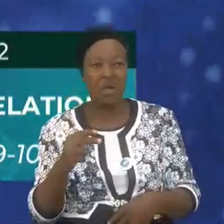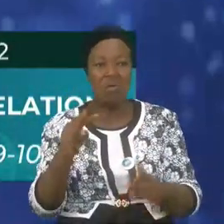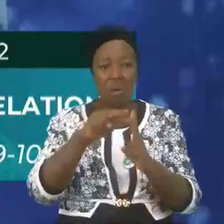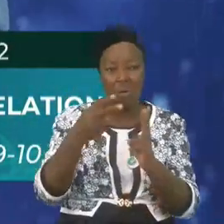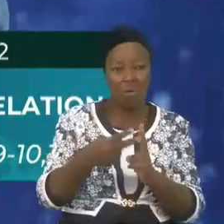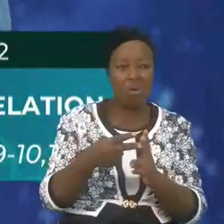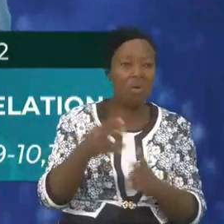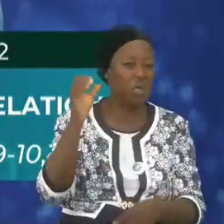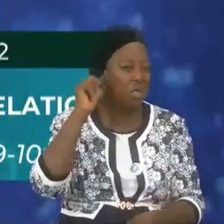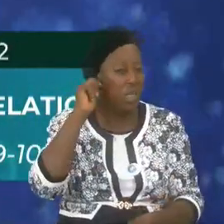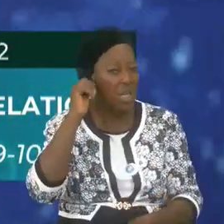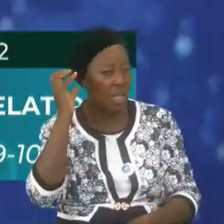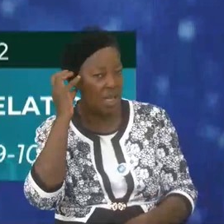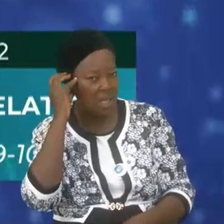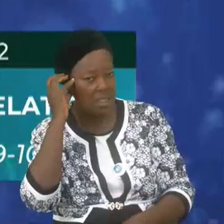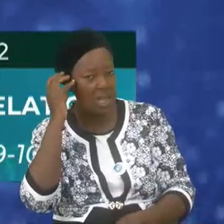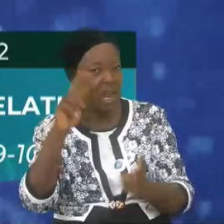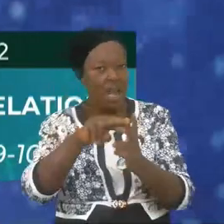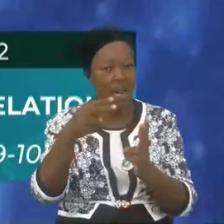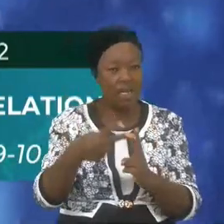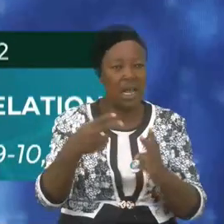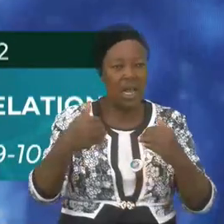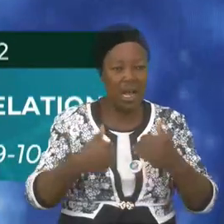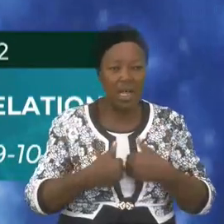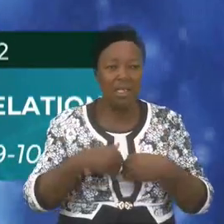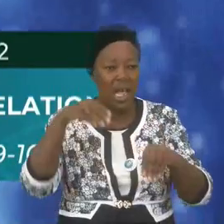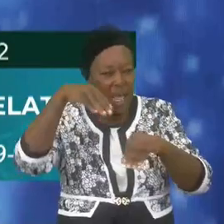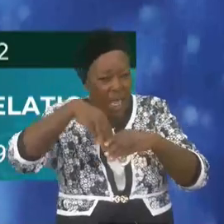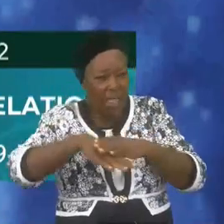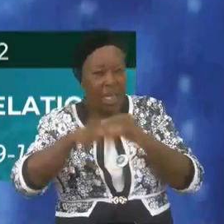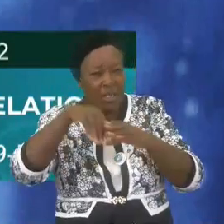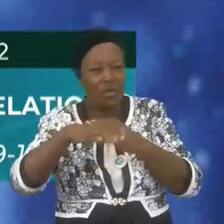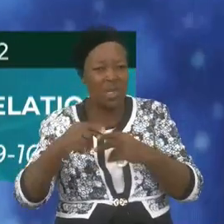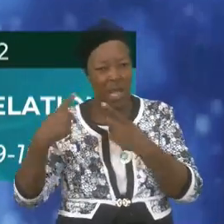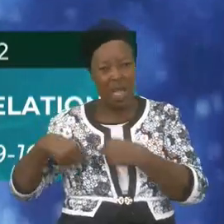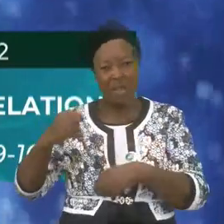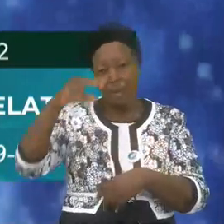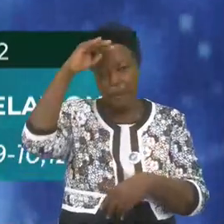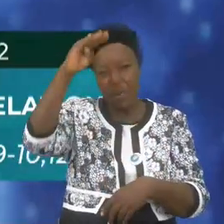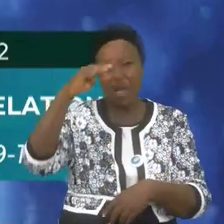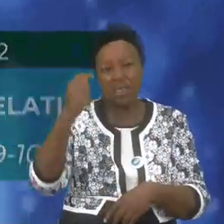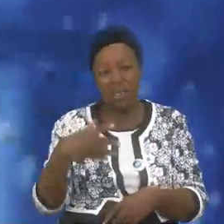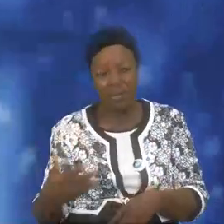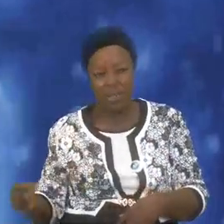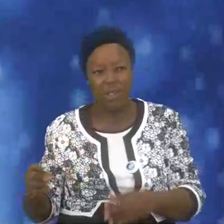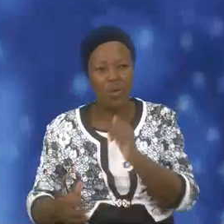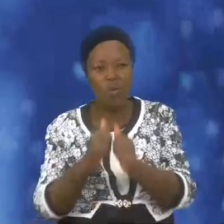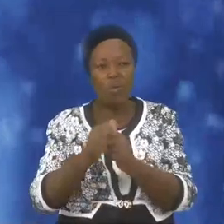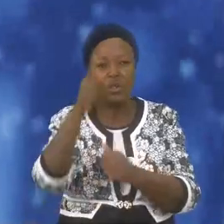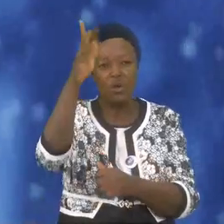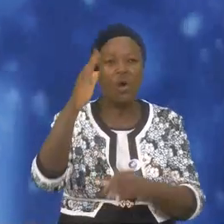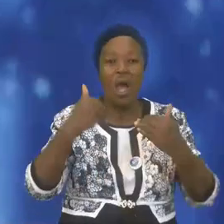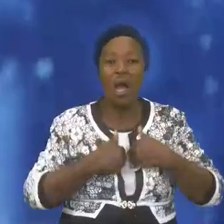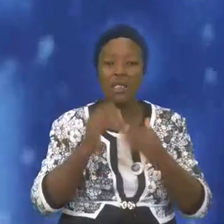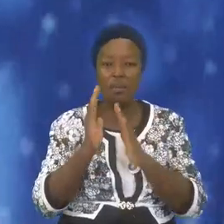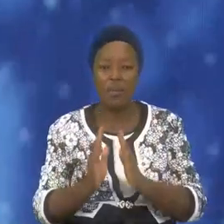Mais comme il est écrit, ce sont des choses que l'œil n'a point vues, que l'oreille n'a point entendues et qui ne sont point montées au cœur de l'homme, des choses